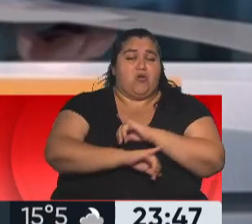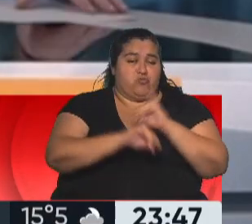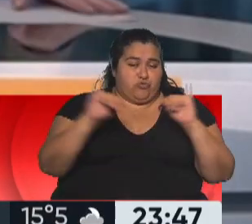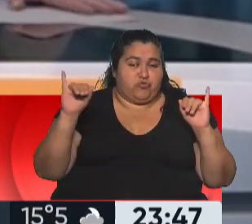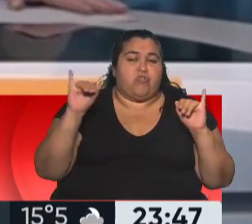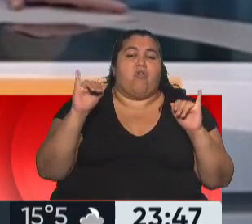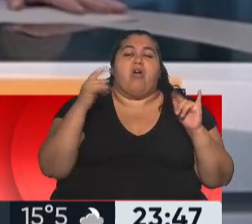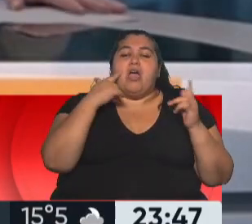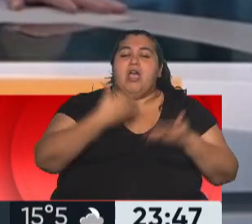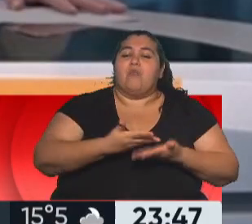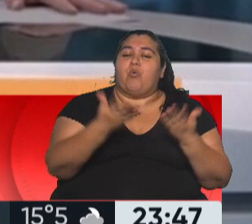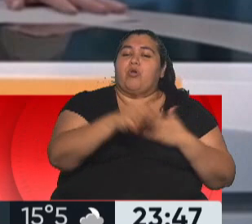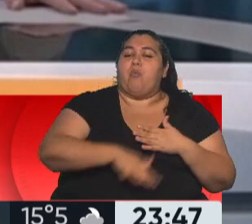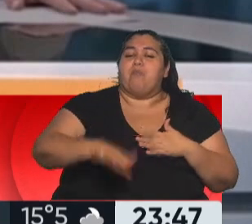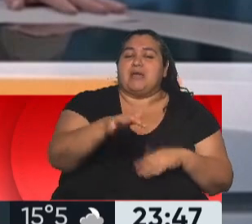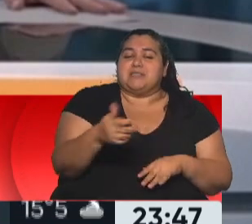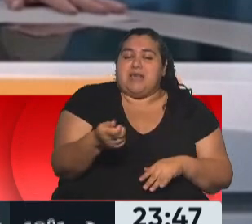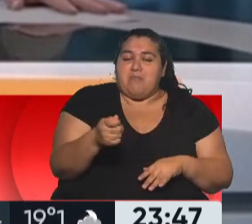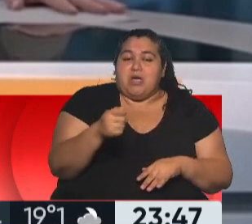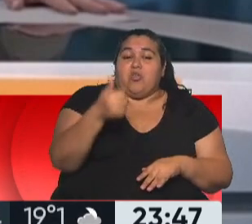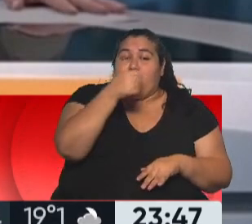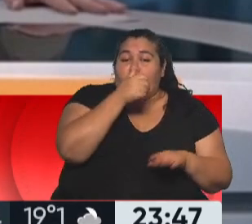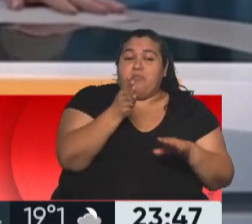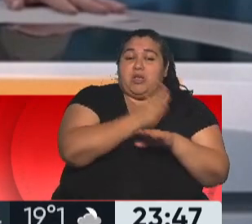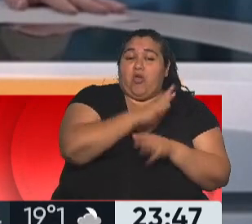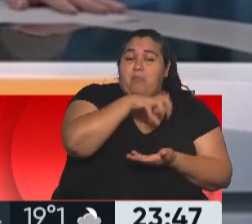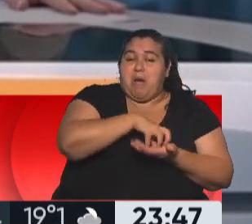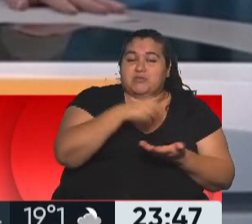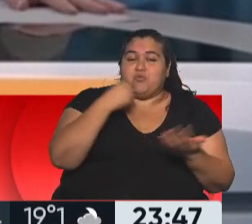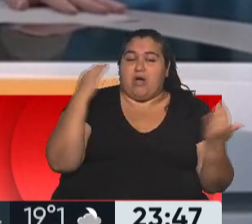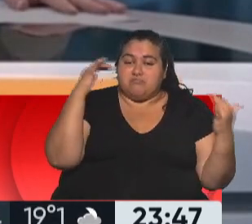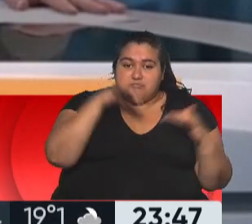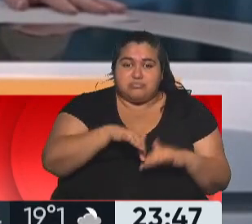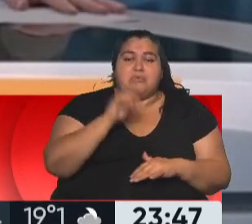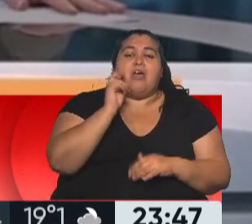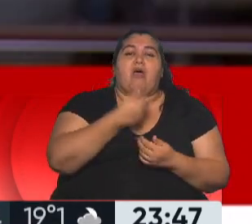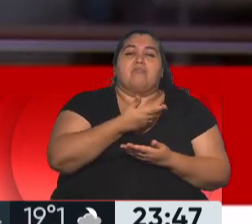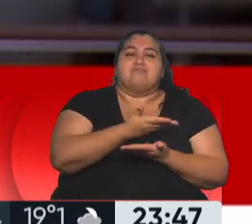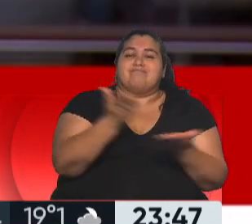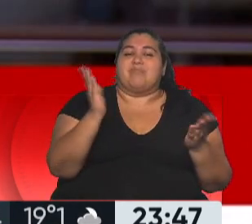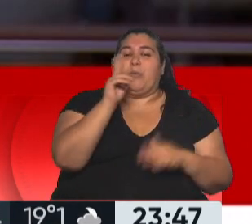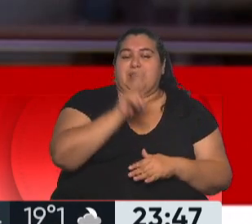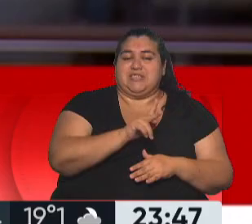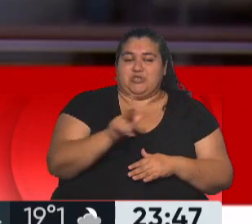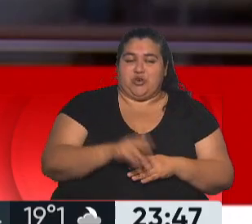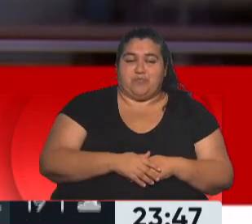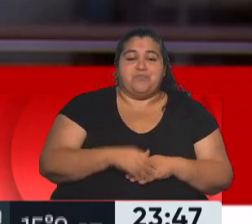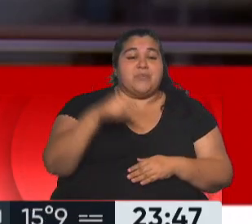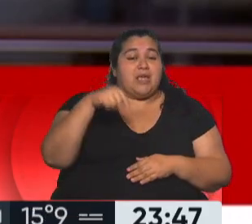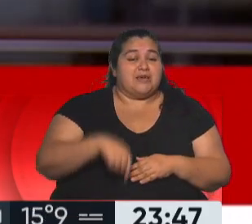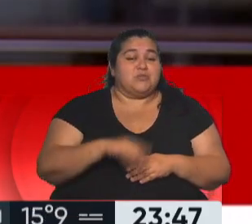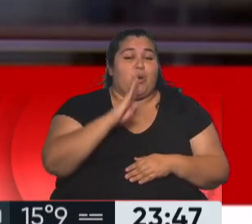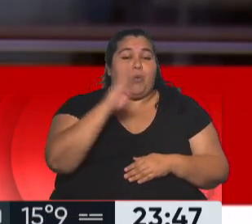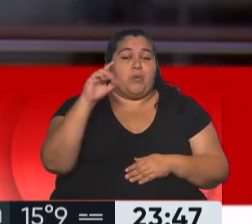gestern, hatte sich der Papst ja der Öffentlichkeit auf dem Petersplatz gezeigt und dann auch den Ostersegen erteilt. This is BBC News.